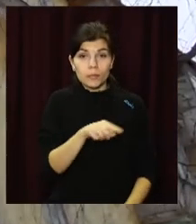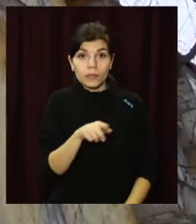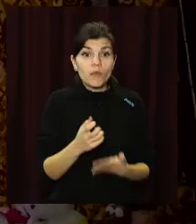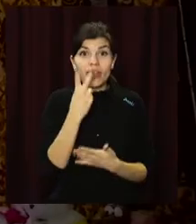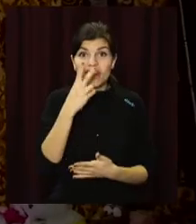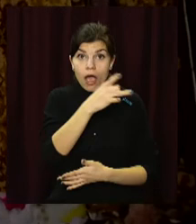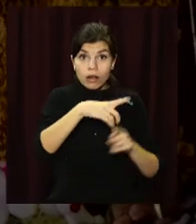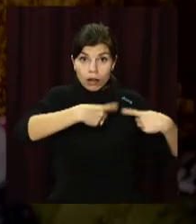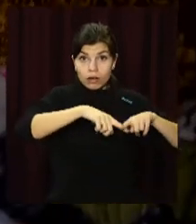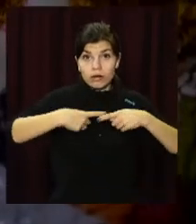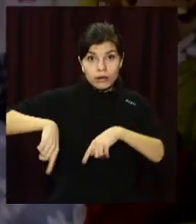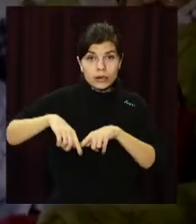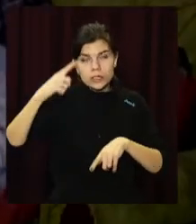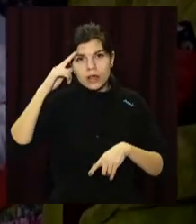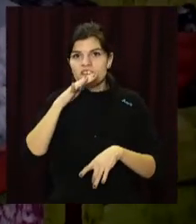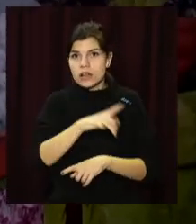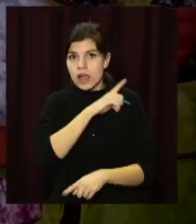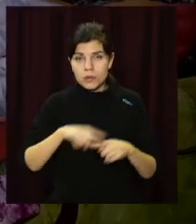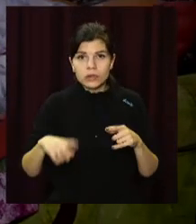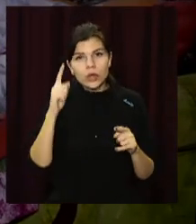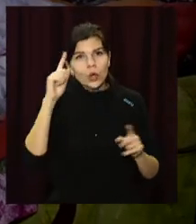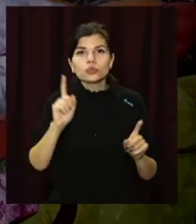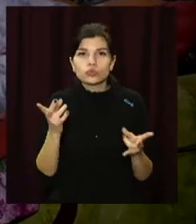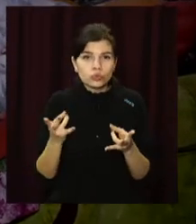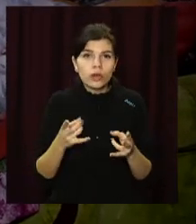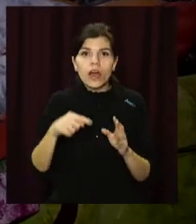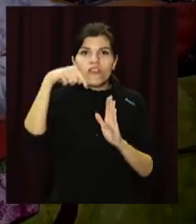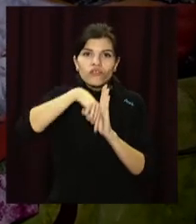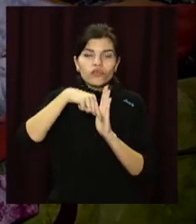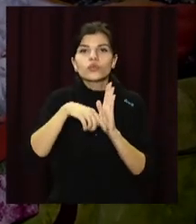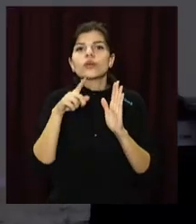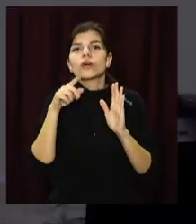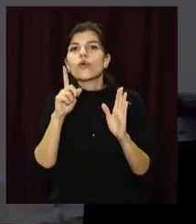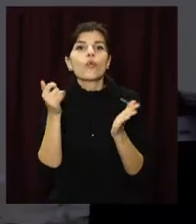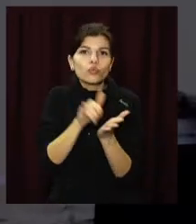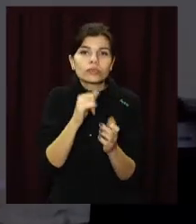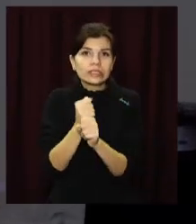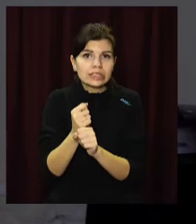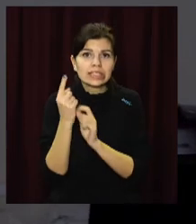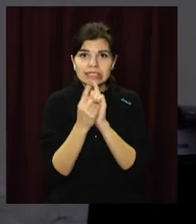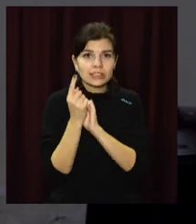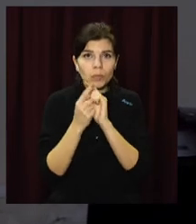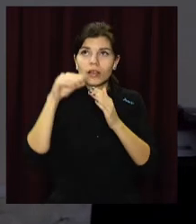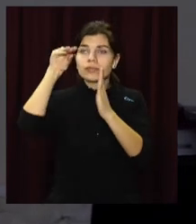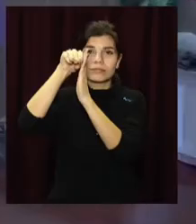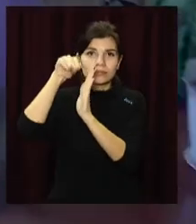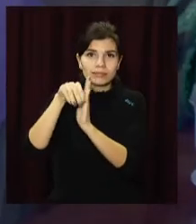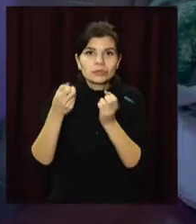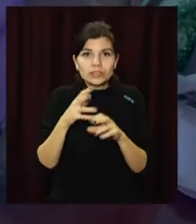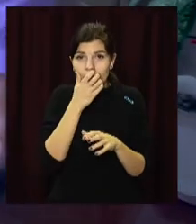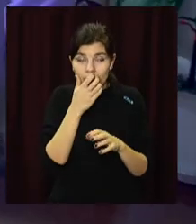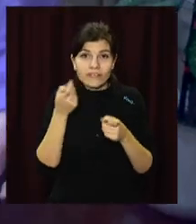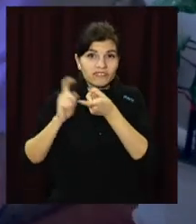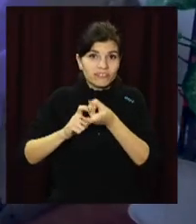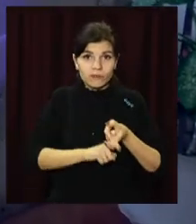двох районів реалізували у стислі терміни. Модернізували зовнішні та внутрішньобудинкові електромережі, замінили трансформаторні підстанції. Завдяки